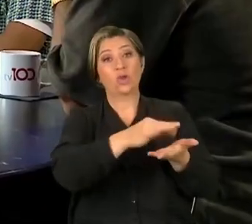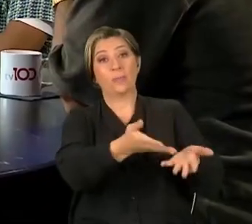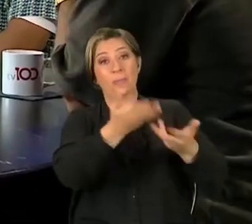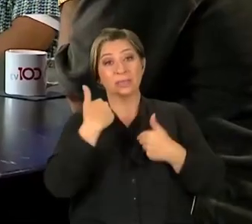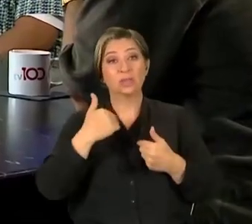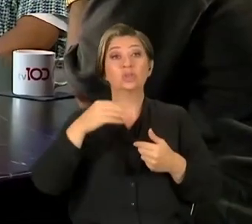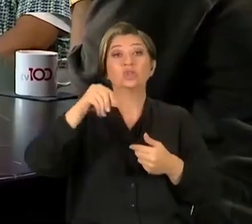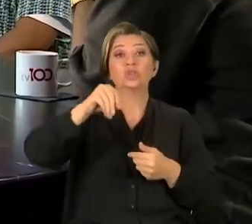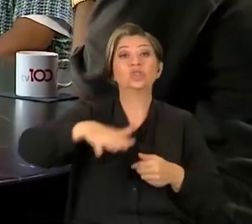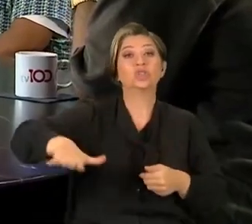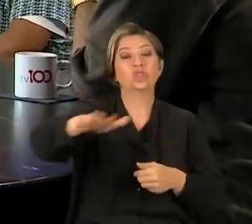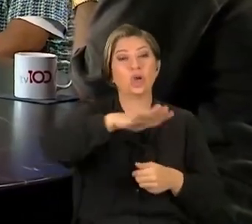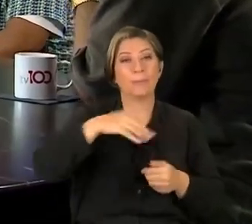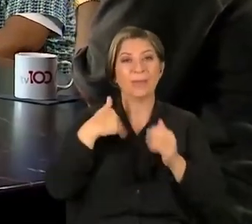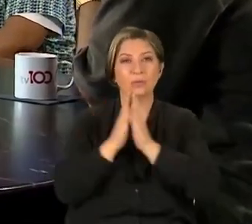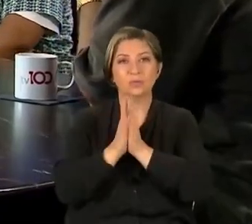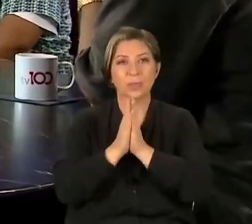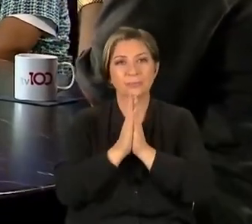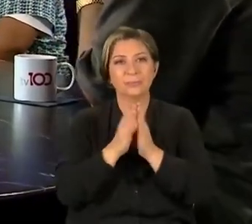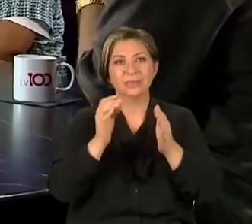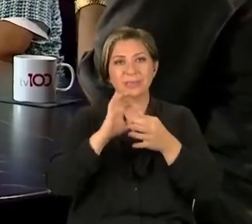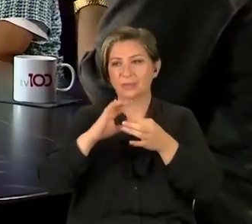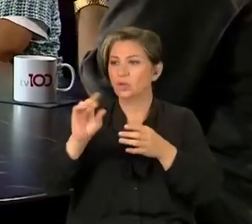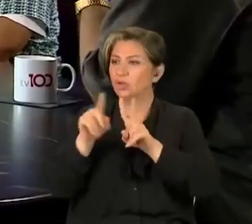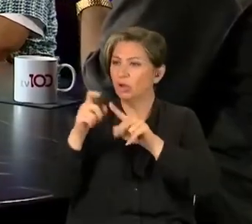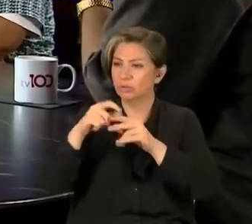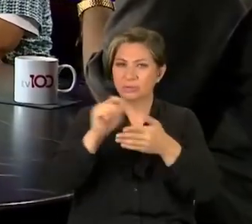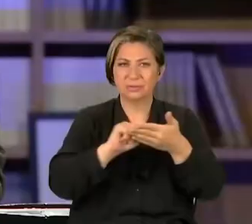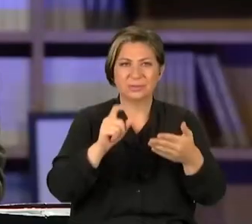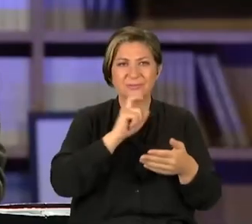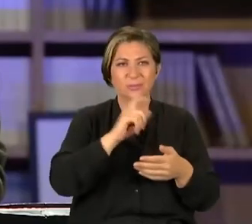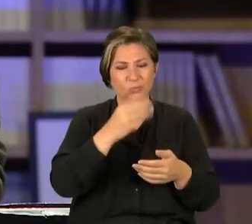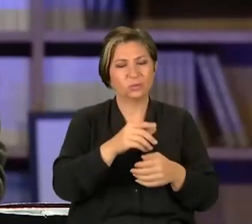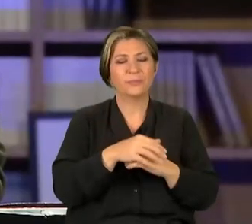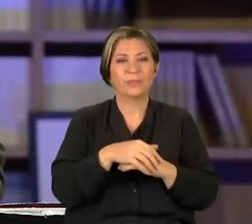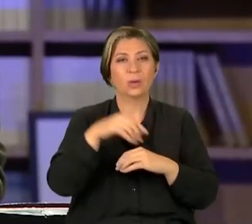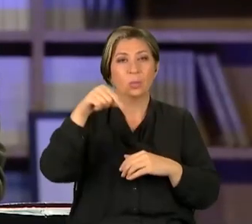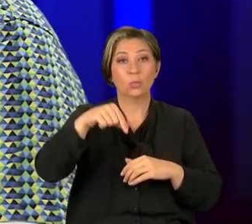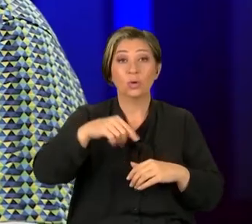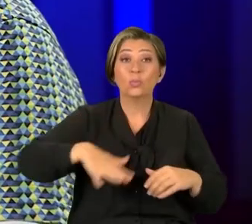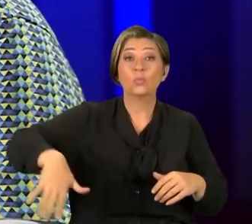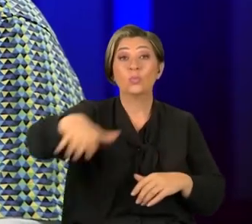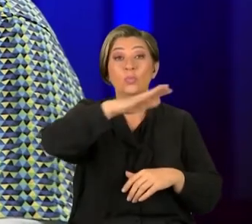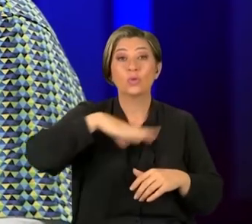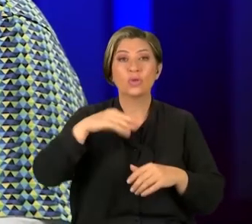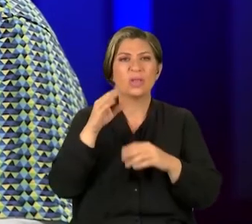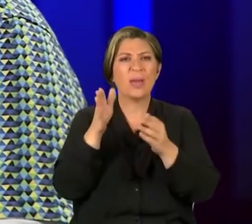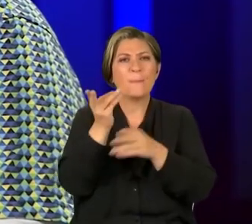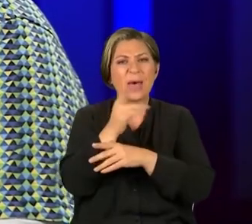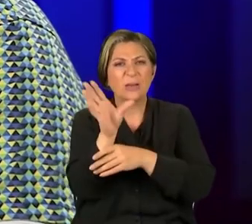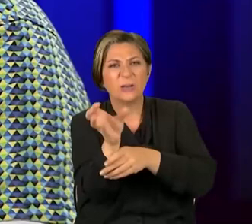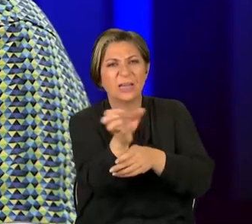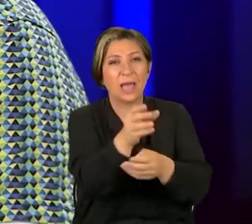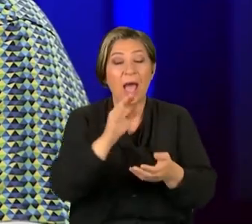özür dilerim bizimkilerin aldığı herhalde bu kadar bugün bütün piranalara